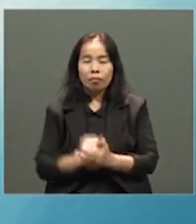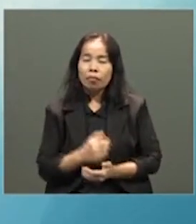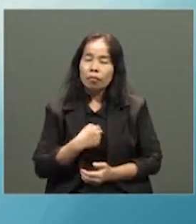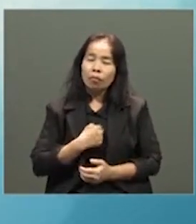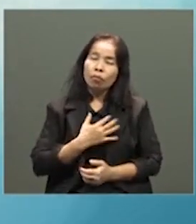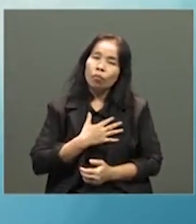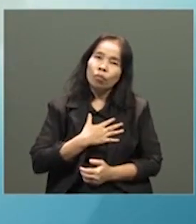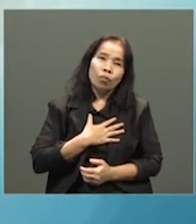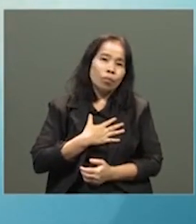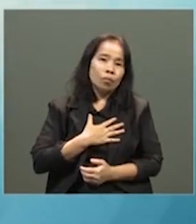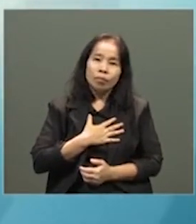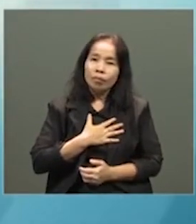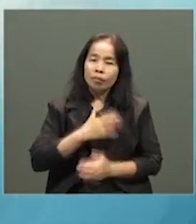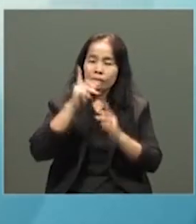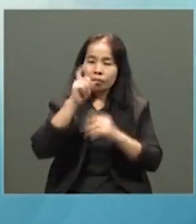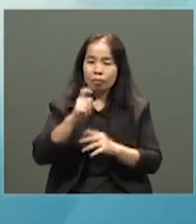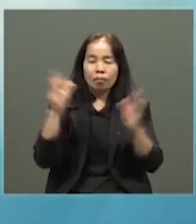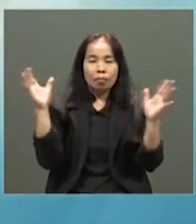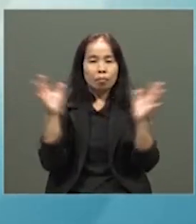1,851,734 คนเสียชีวิต